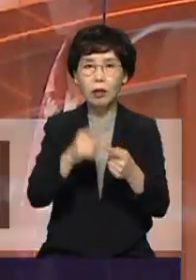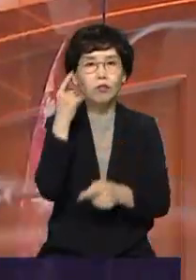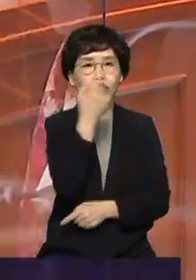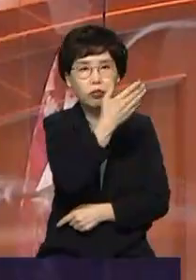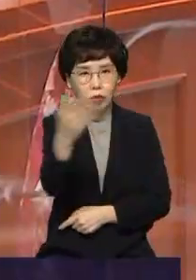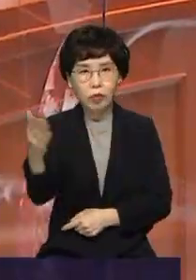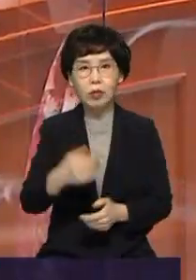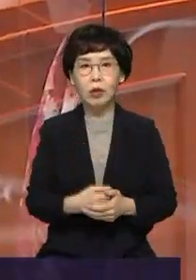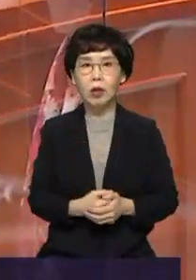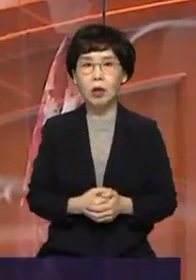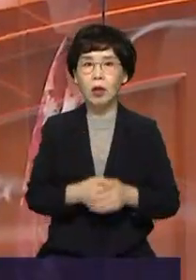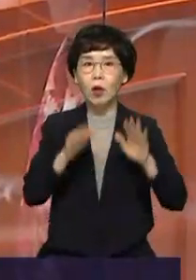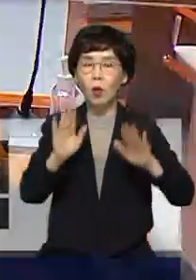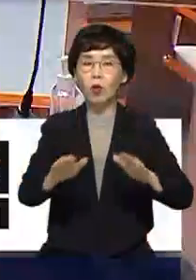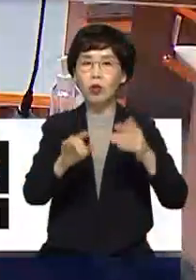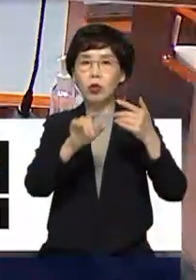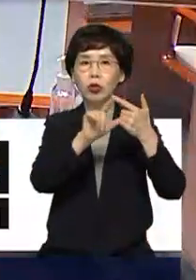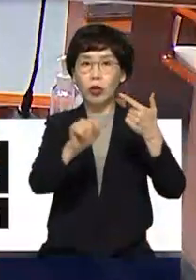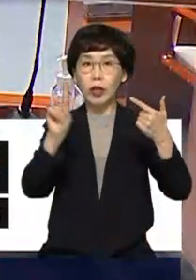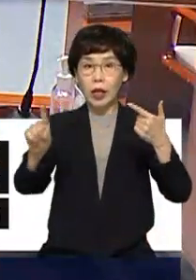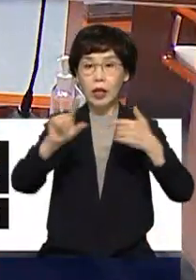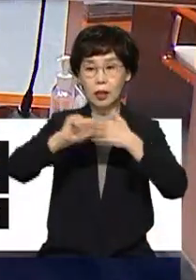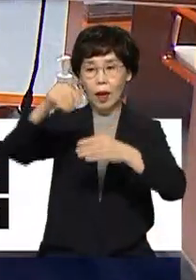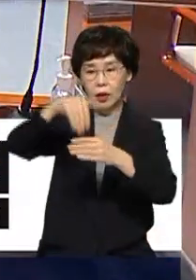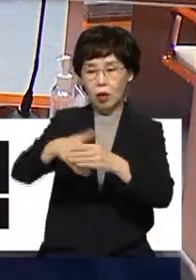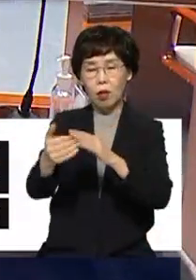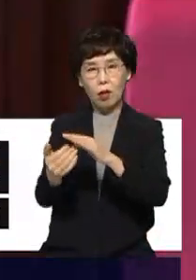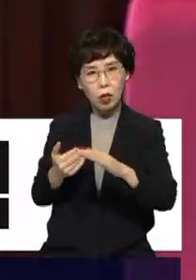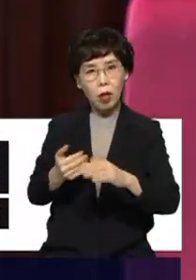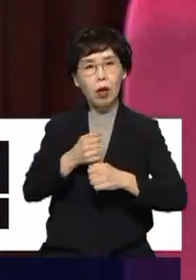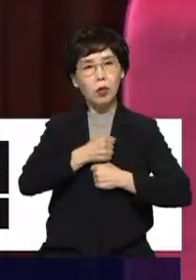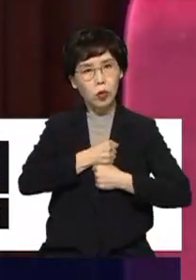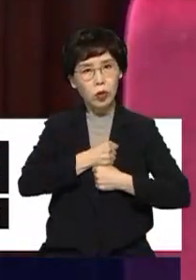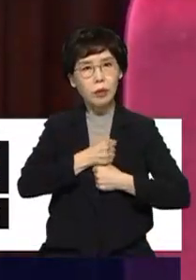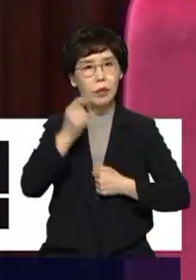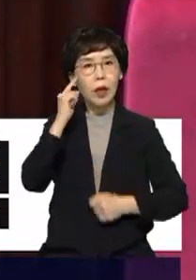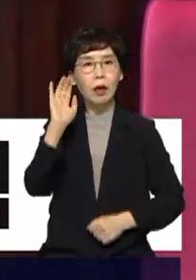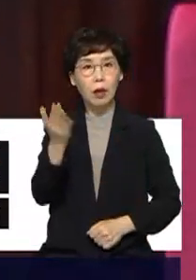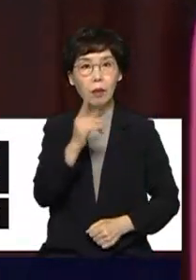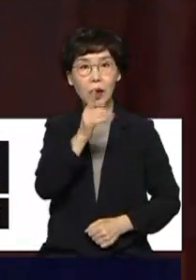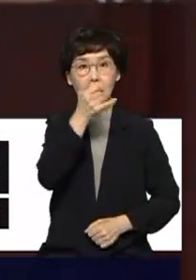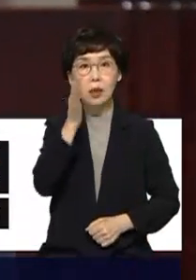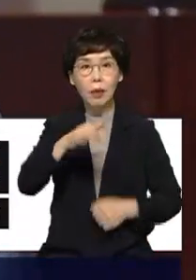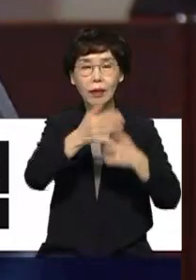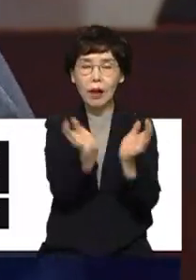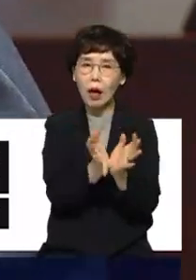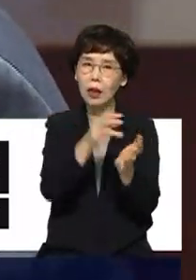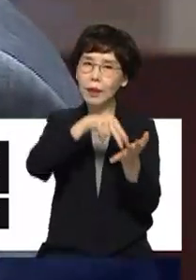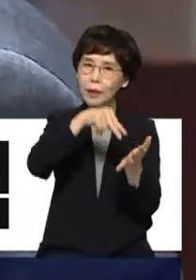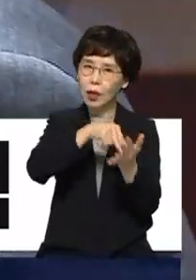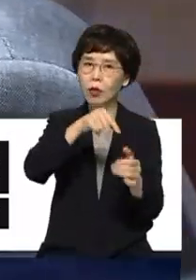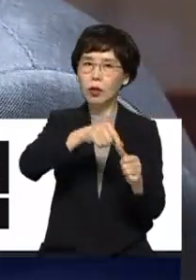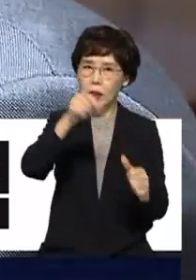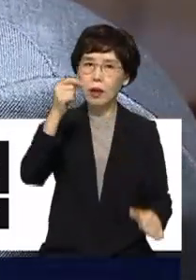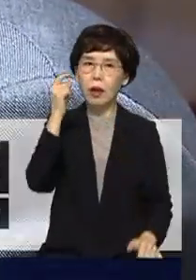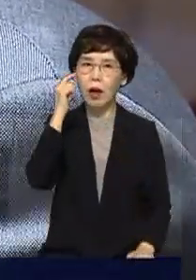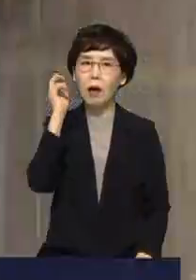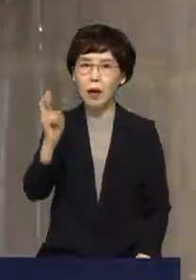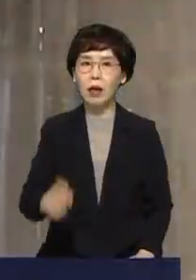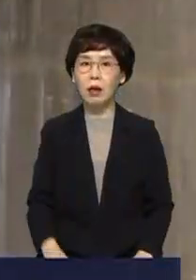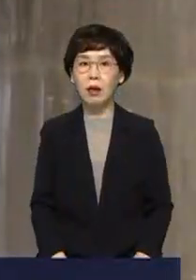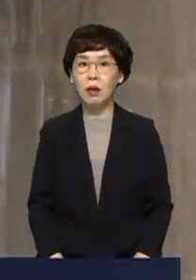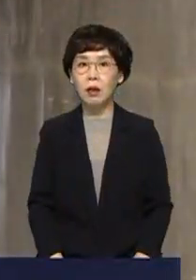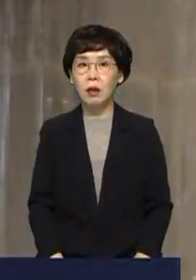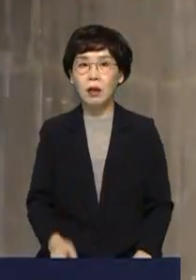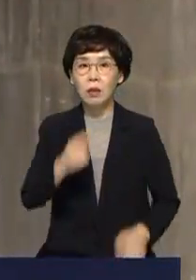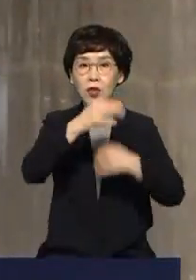듣습니다. 오는 6월 1일 지방선거를 앞두고 신중론도 제기됐지만 당론 채택에 무게가 실리고 있습니다.